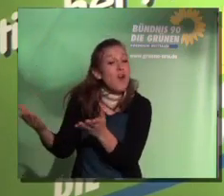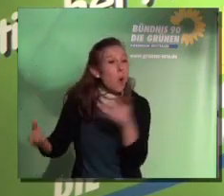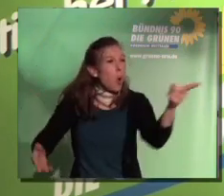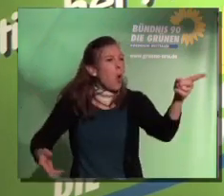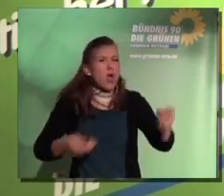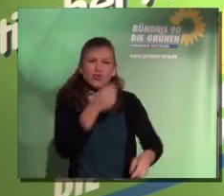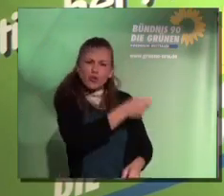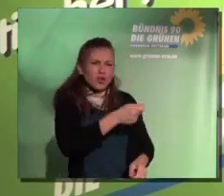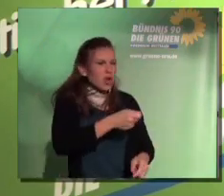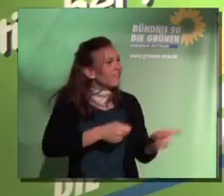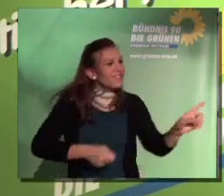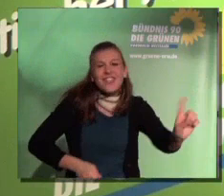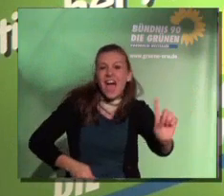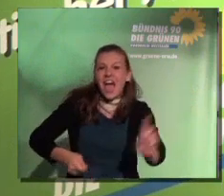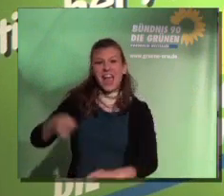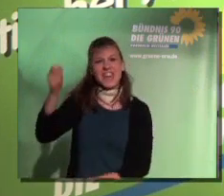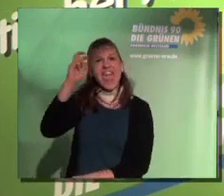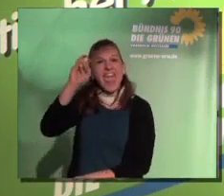Herne!